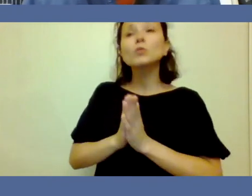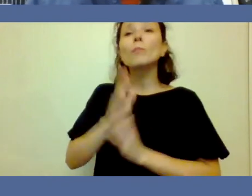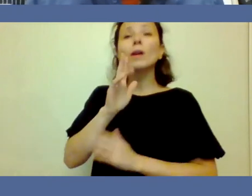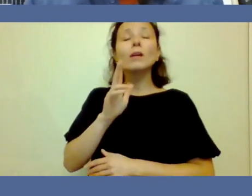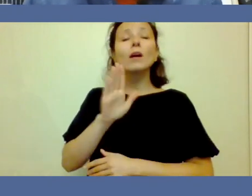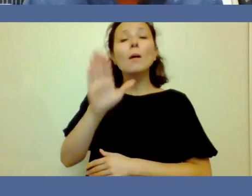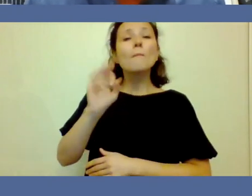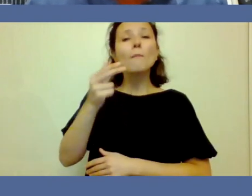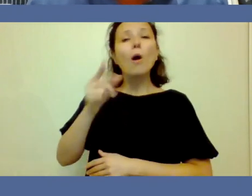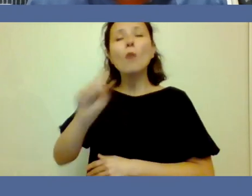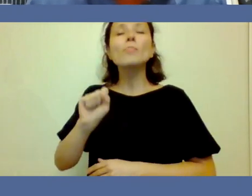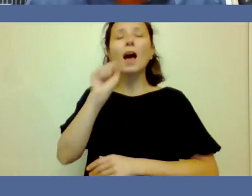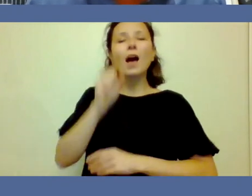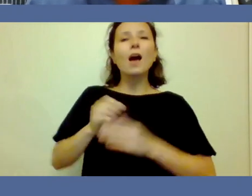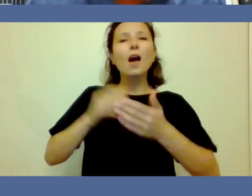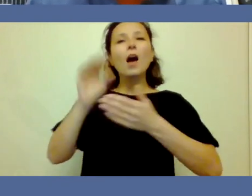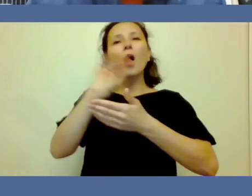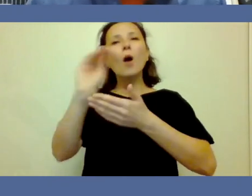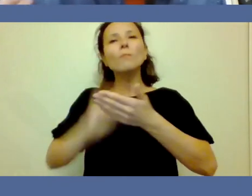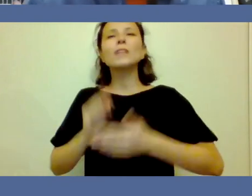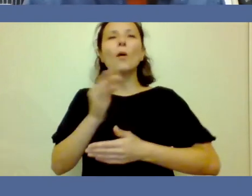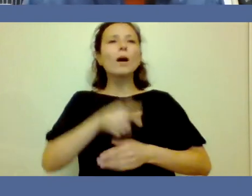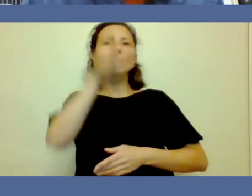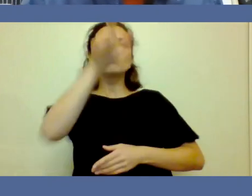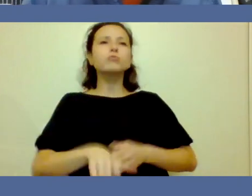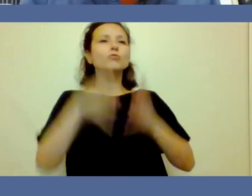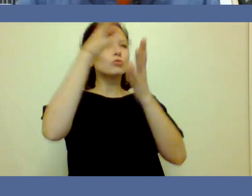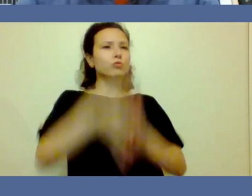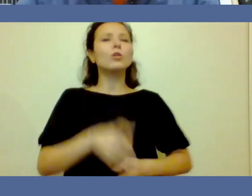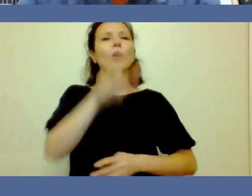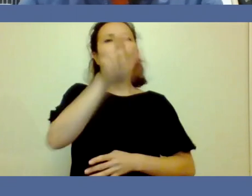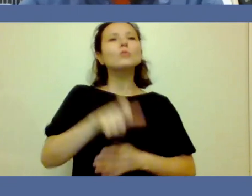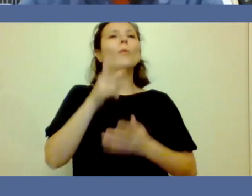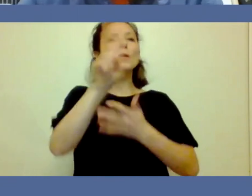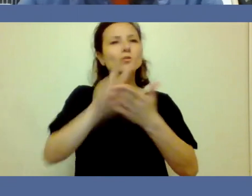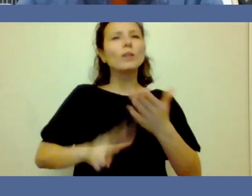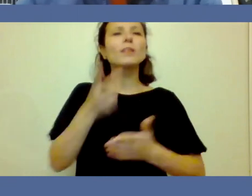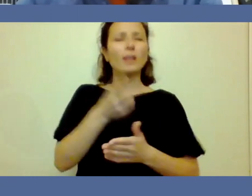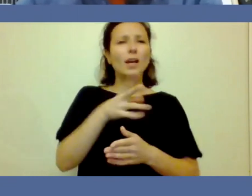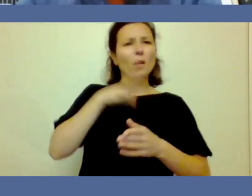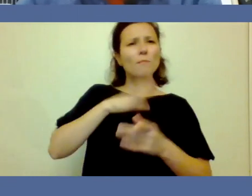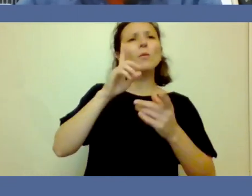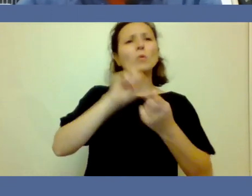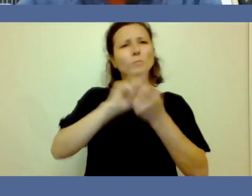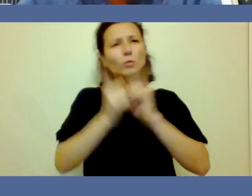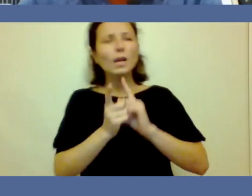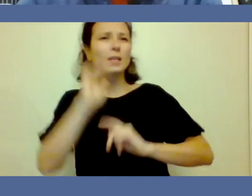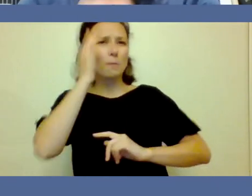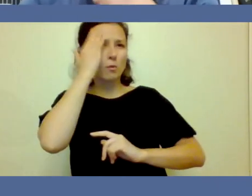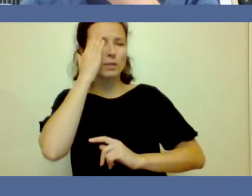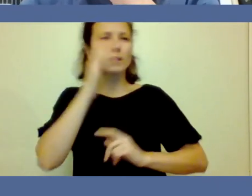krótki portret psychologiczny swojego czytelnika, takiego, jakiego poznała podczas tych spotkań, jeżdżąc po